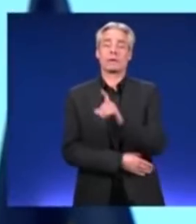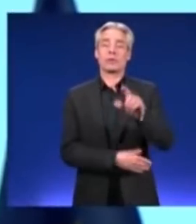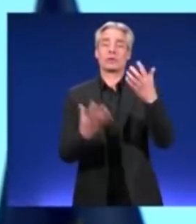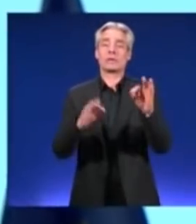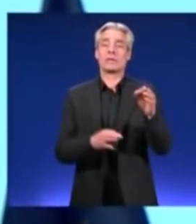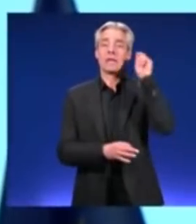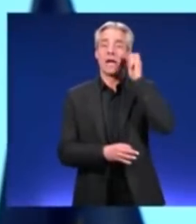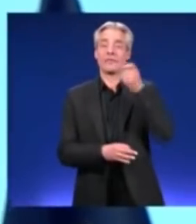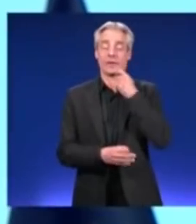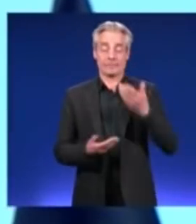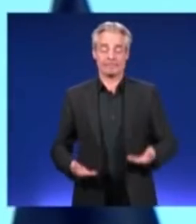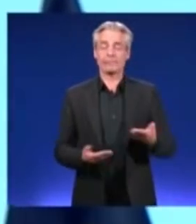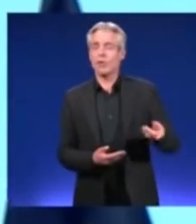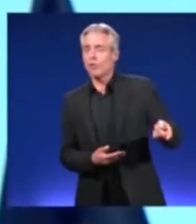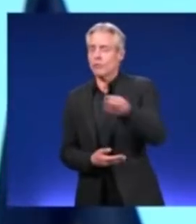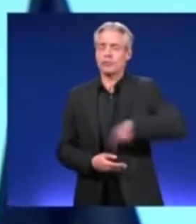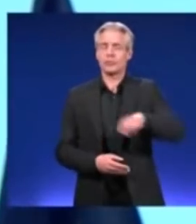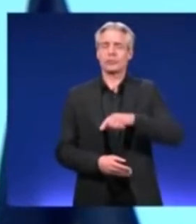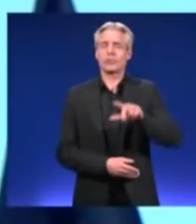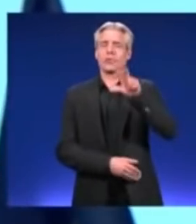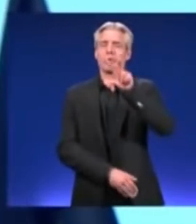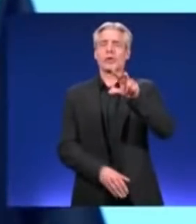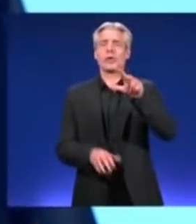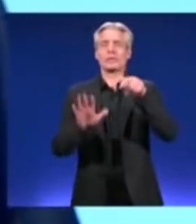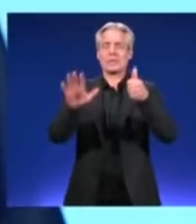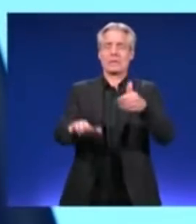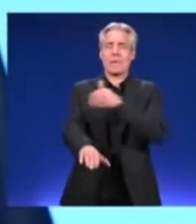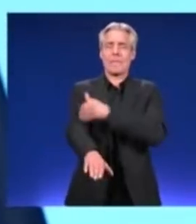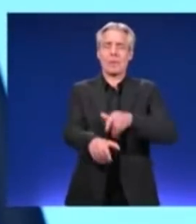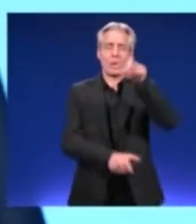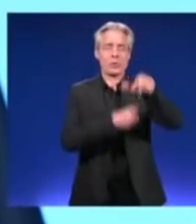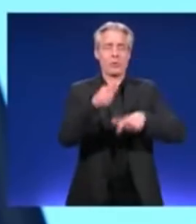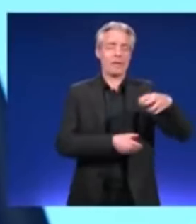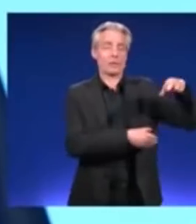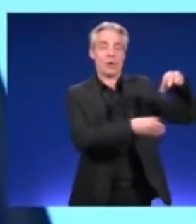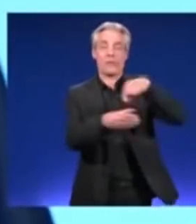avril, vous avez été plus de 36 millions à faire valoir